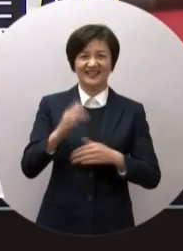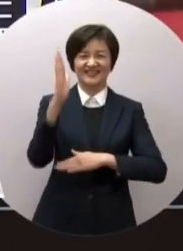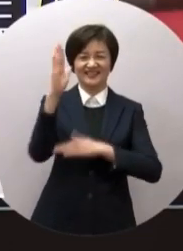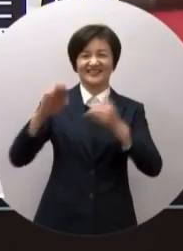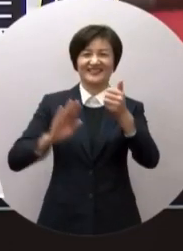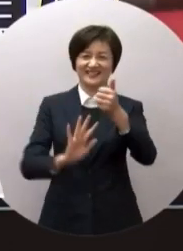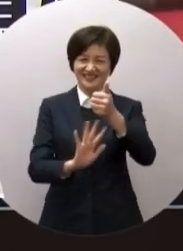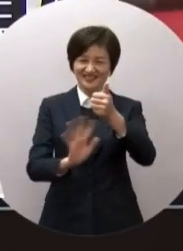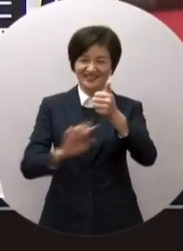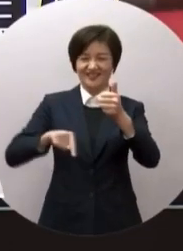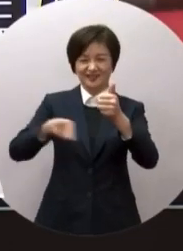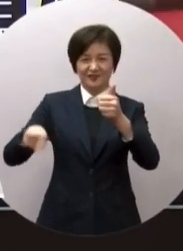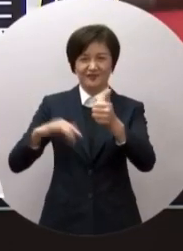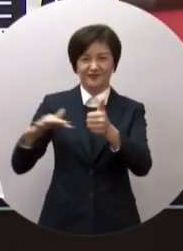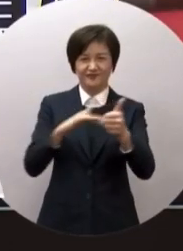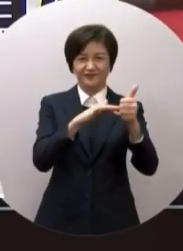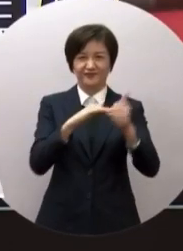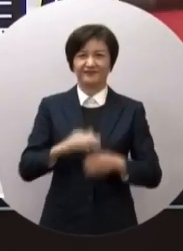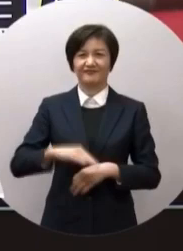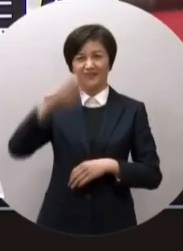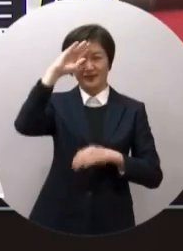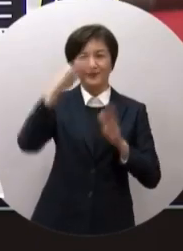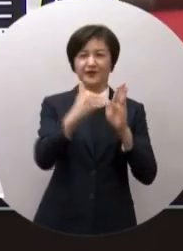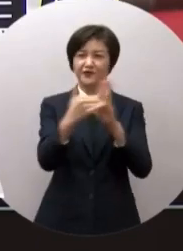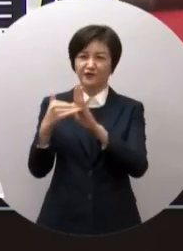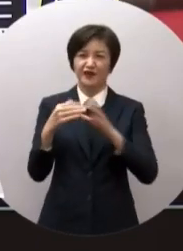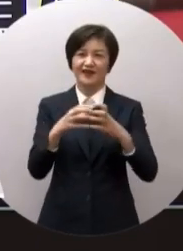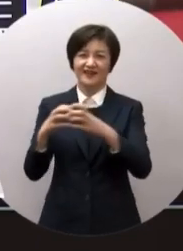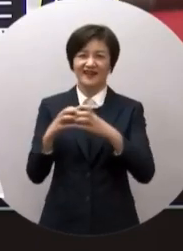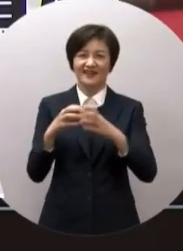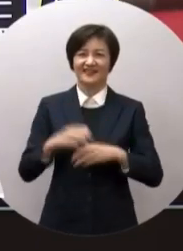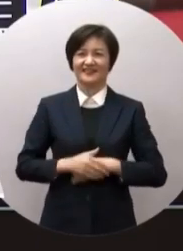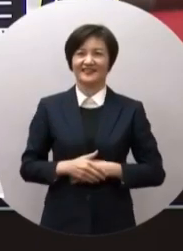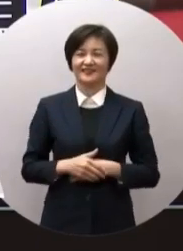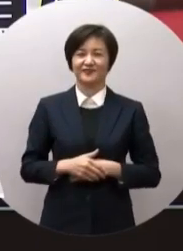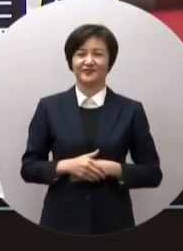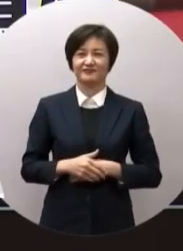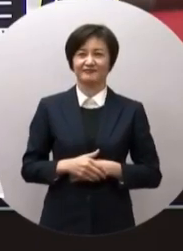队，所有的防疫的团队，对你